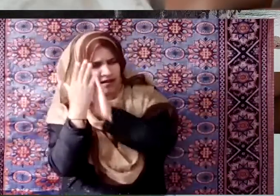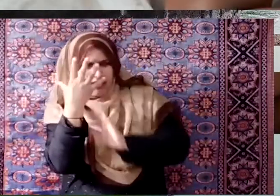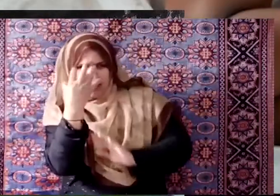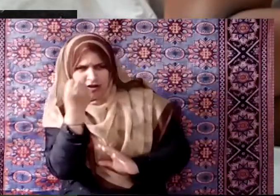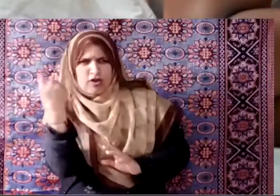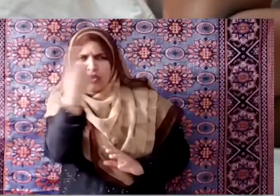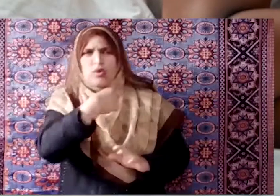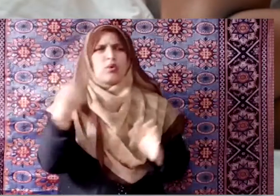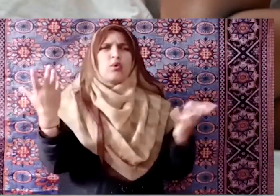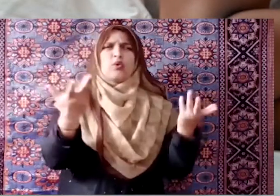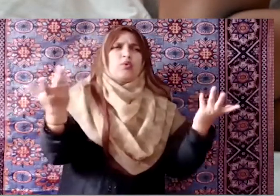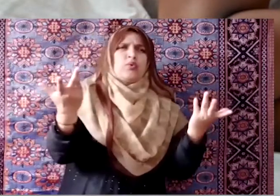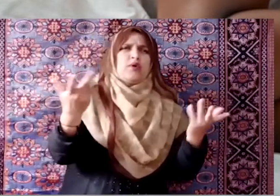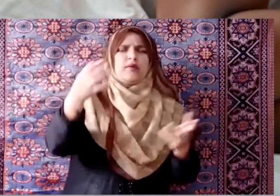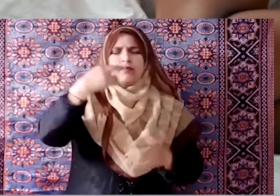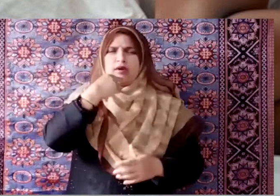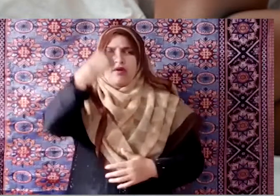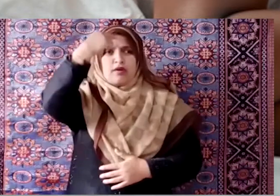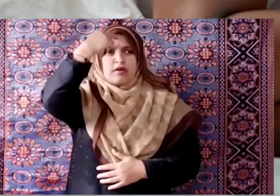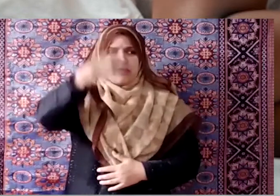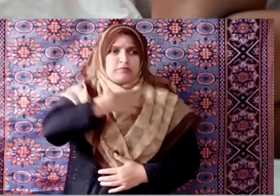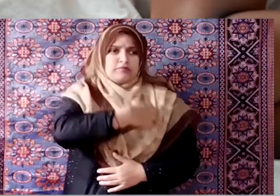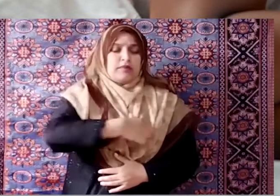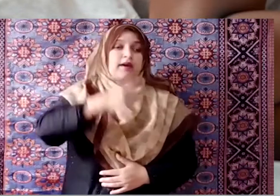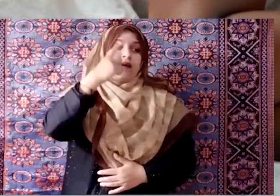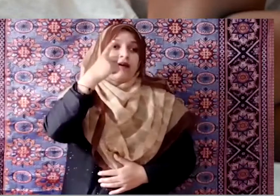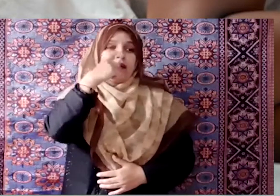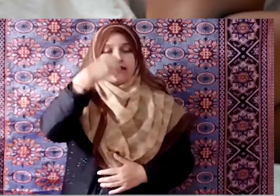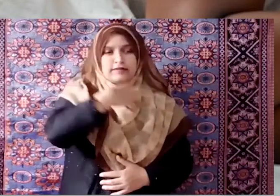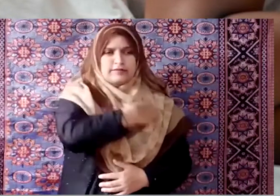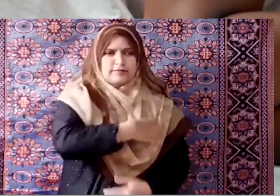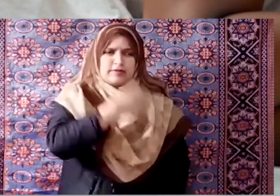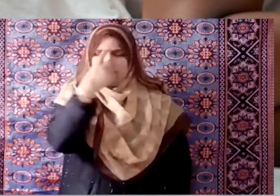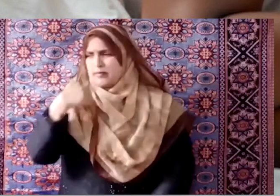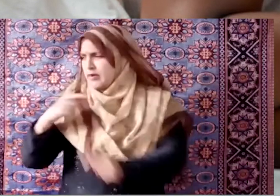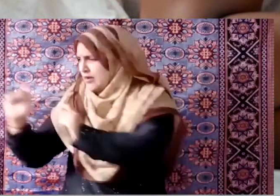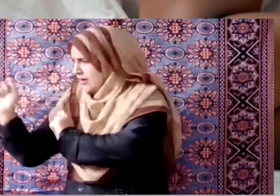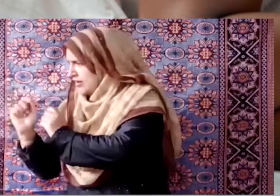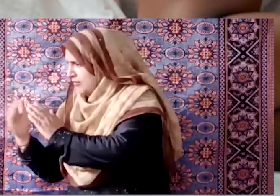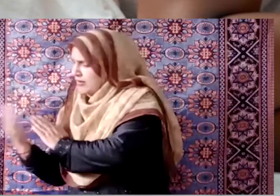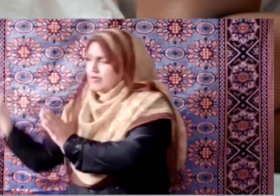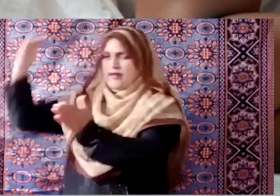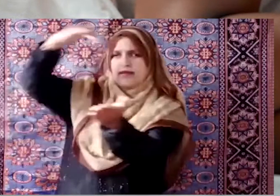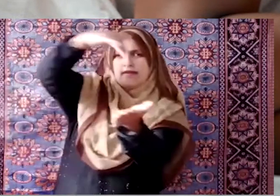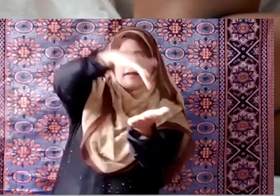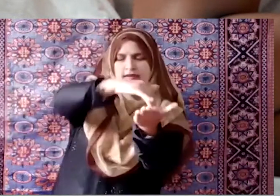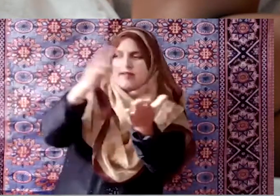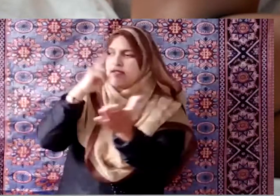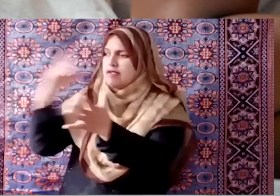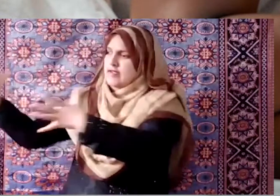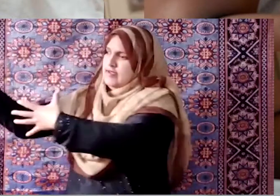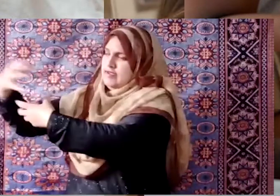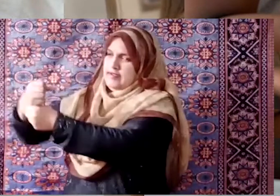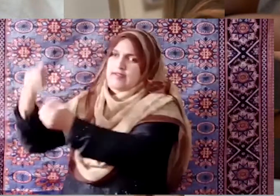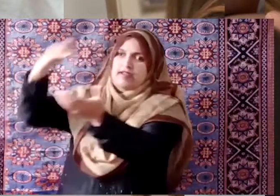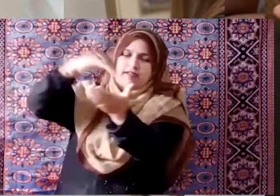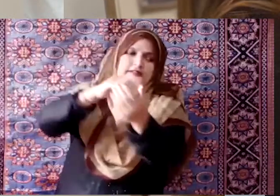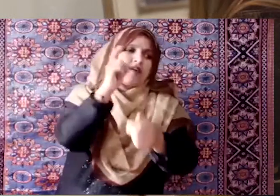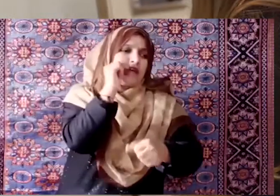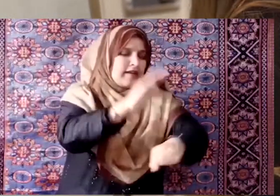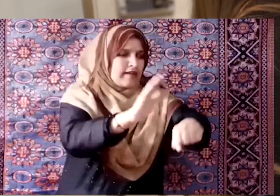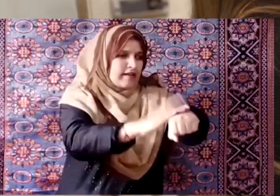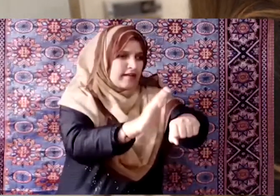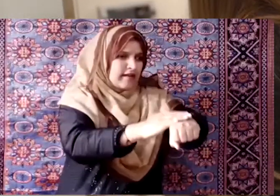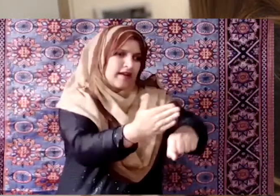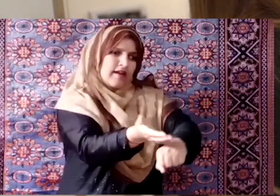اجنبی شخص کو سویا ہوا دیکھا تو اس کو شدید غصہ آیا۔ اس نے اپنی سہیلیوں کے ساتھ کشتی میں داخل ہو کر